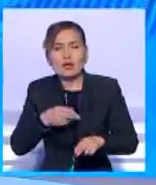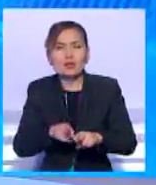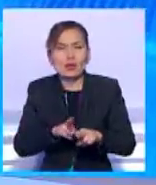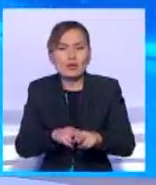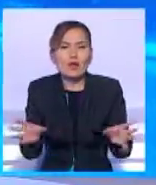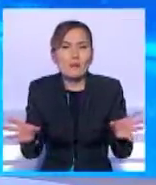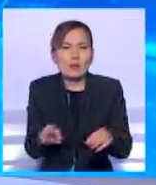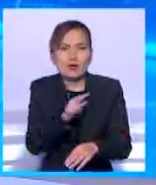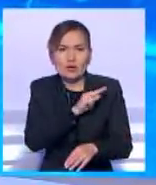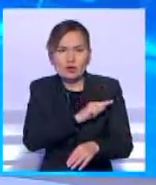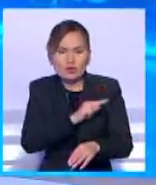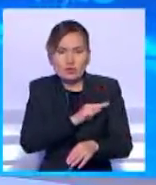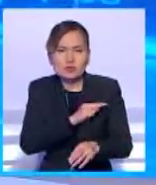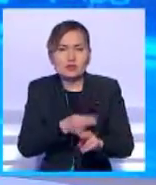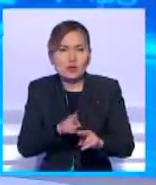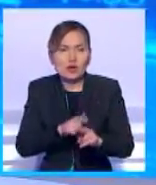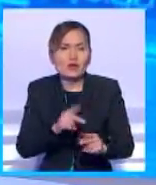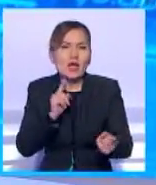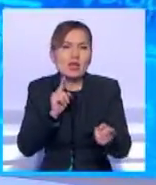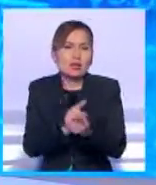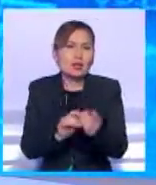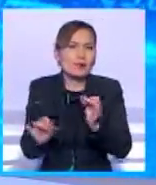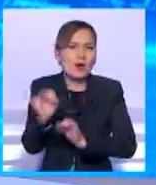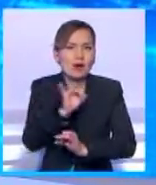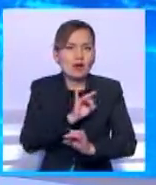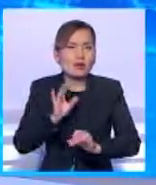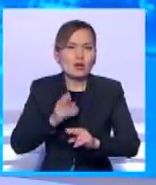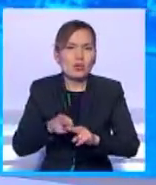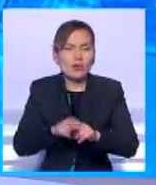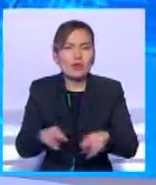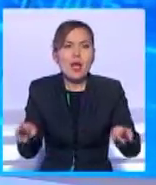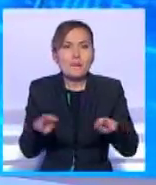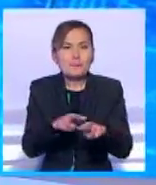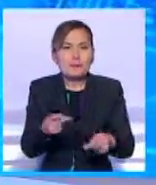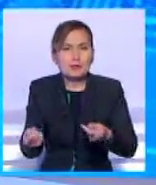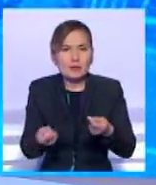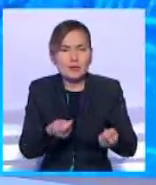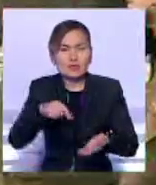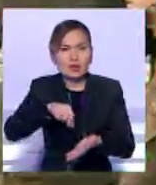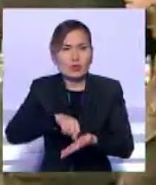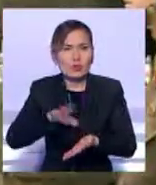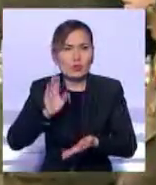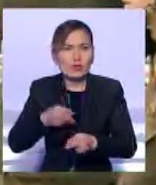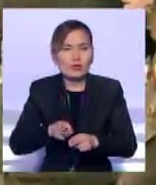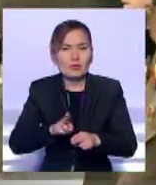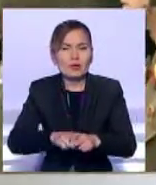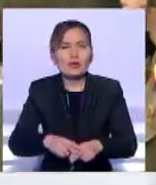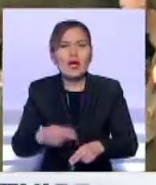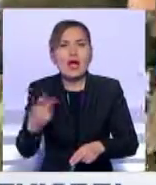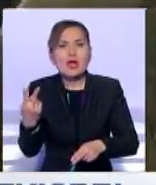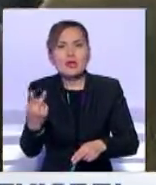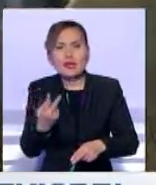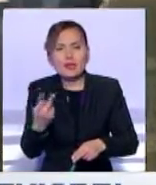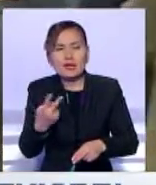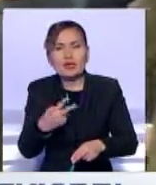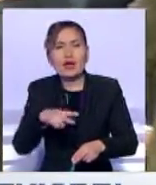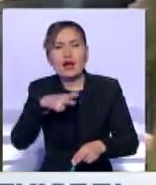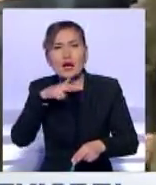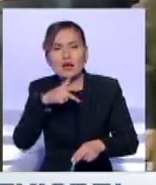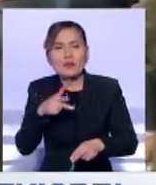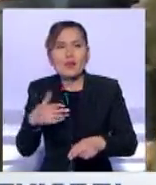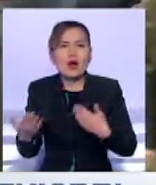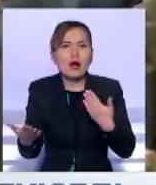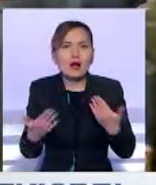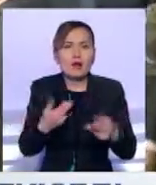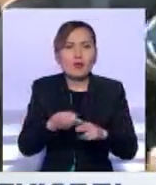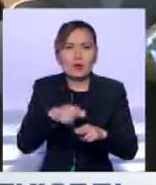келген. Ал Сеул делегациясына елдің ұлттық біріктіру министрі Чо Мен Гюн жетекшілік етеді. Айта кетейік, бауырлас екі Корея арасындағы